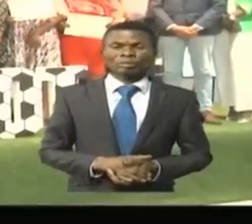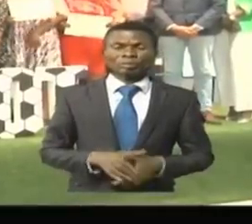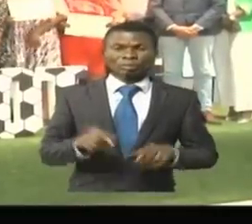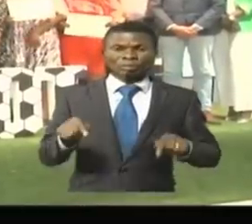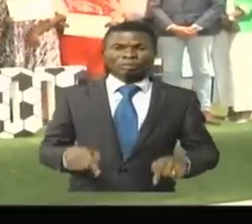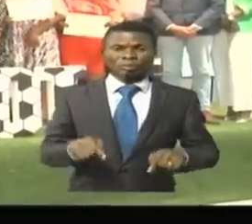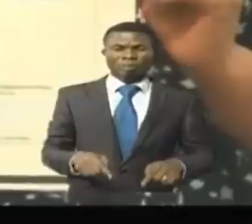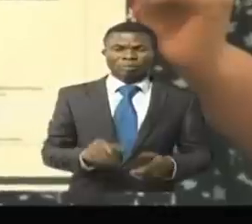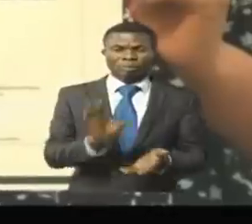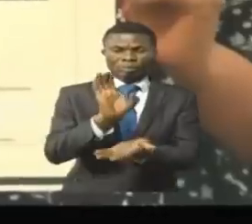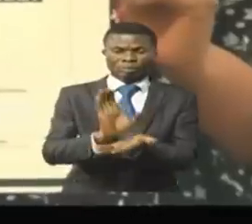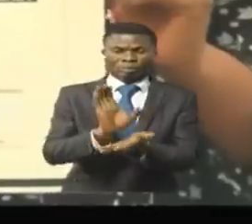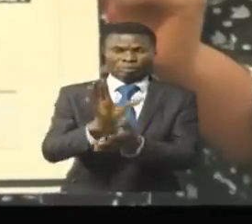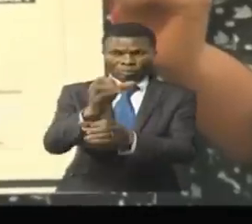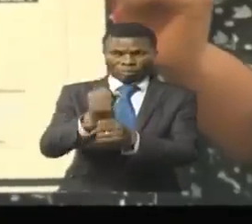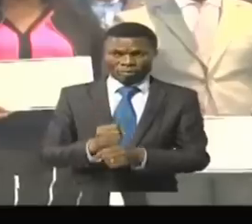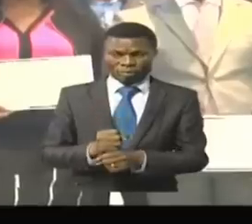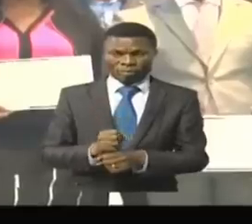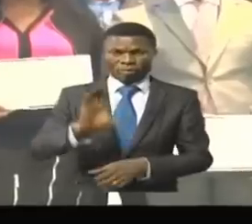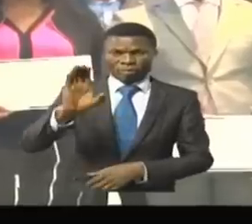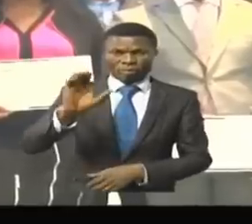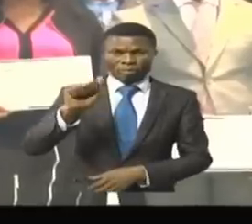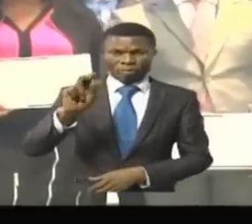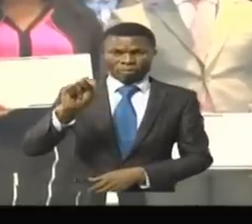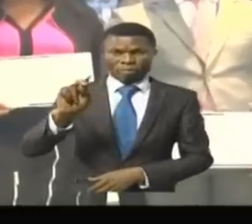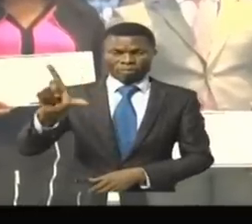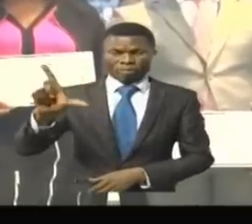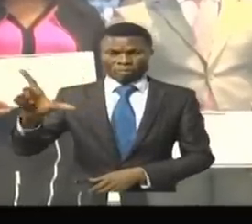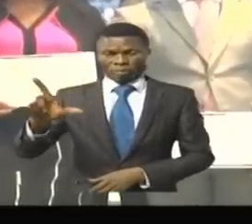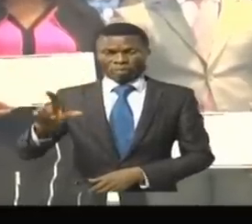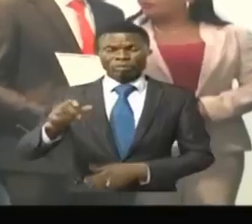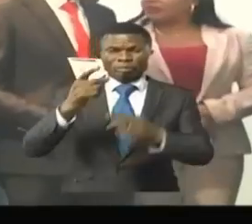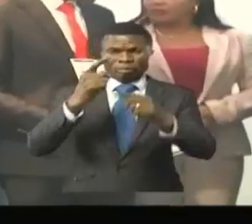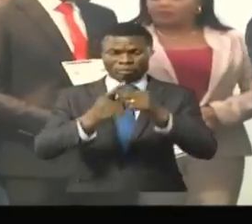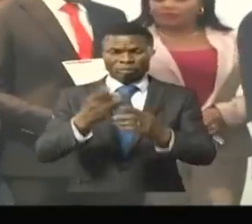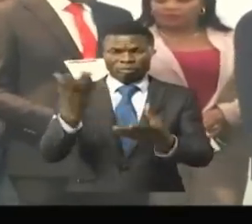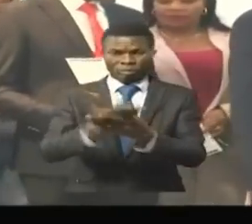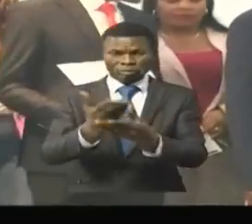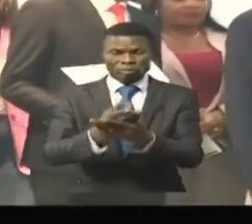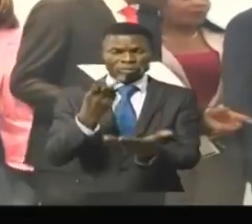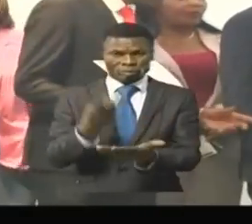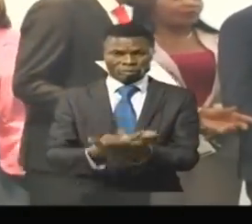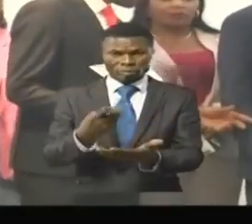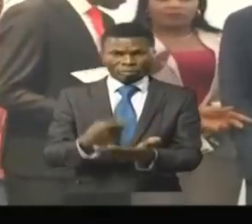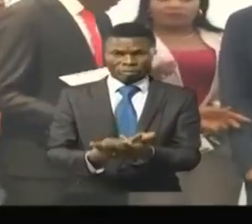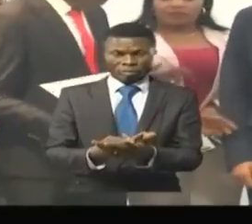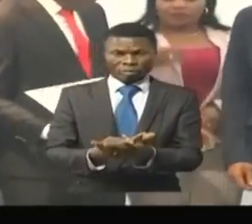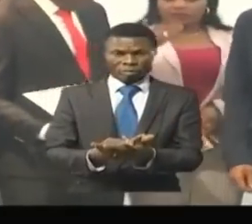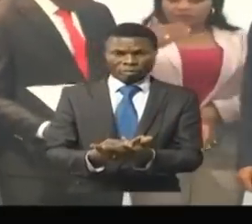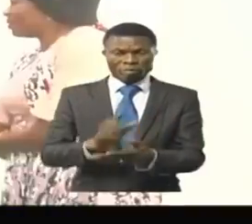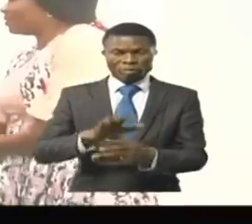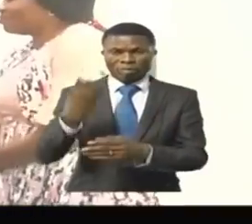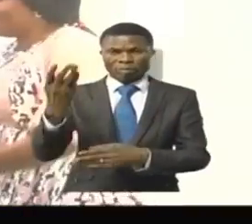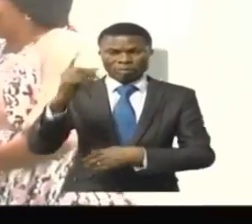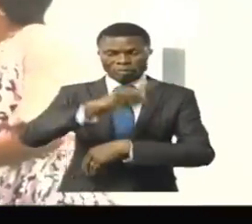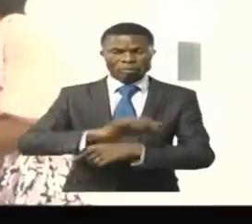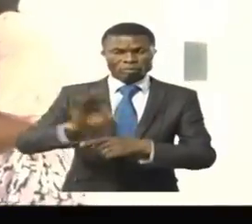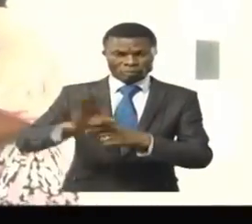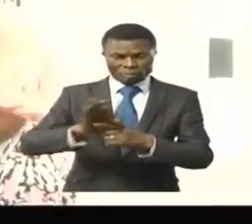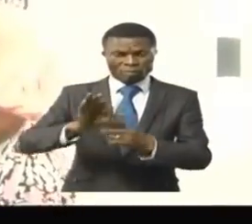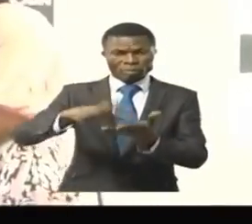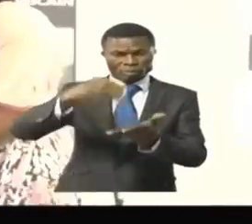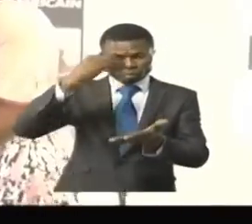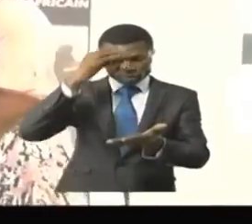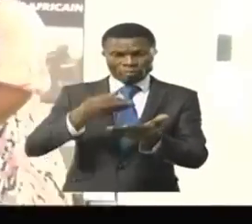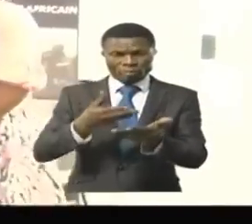désormais certifiés par Canal+ University à produire des documents sportifs après ces 4 jours de formation.